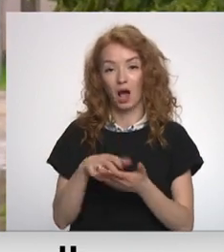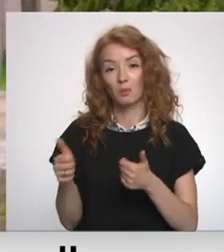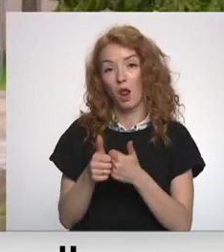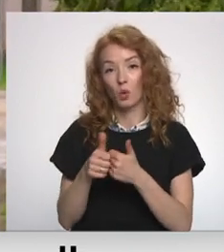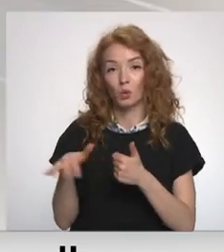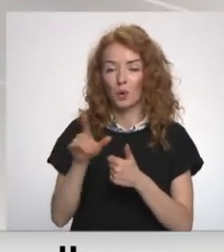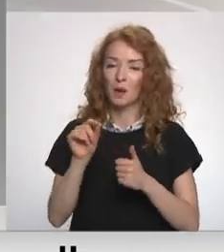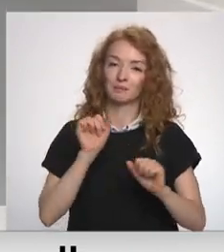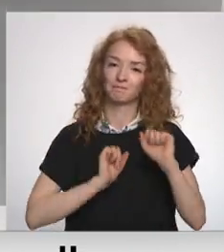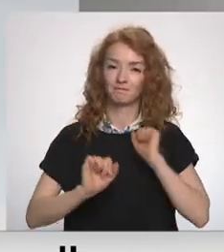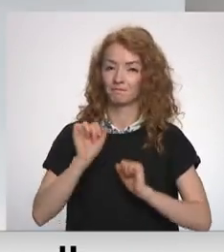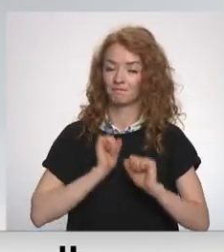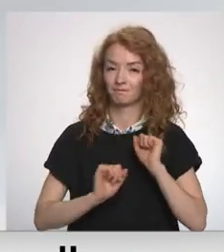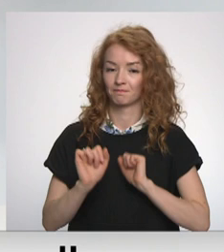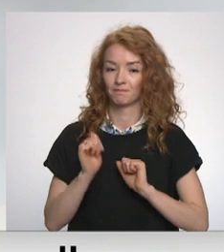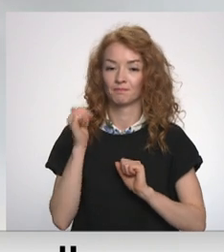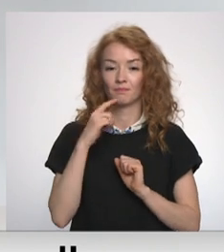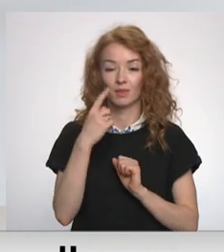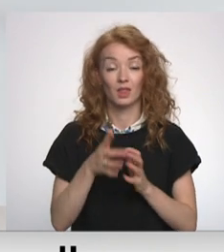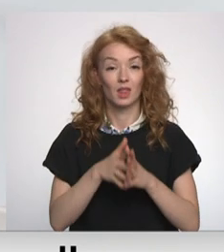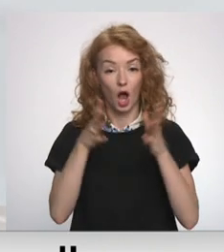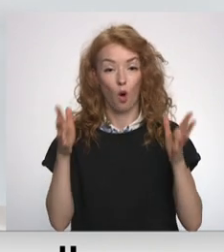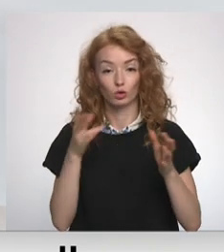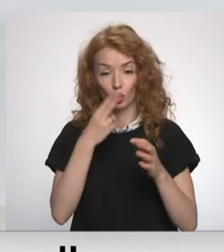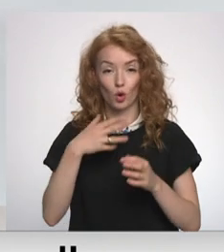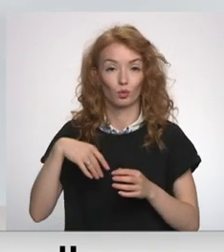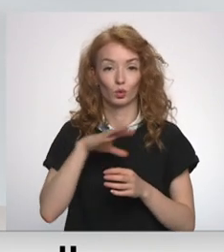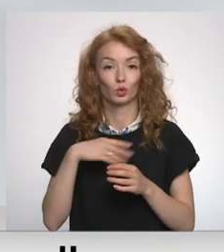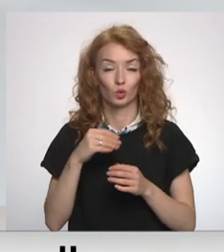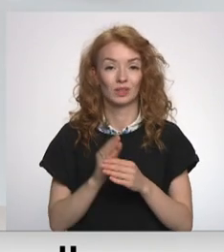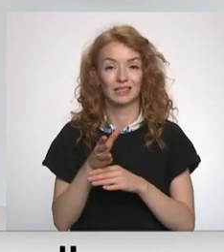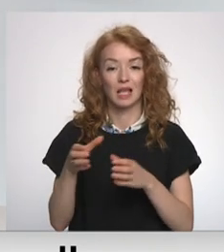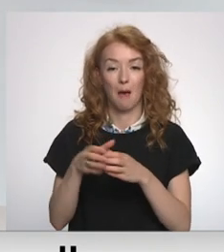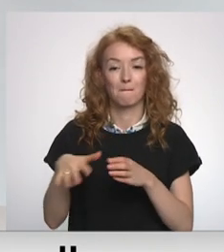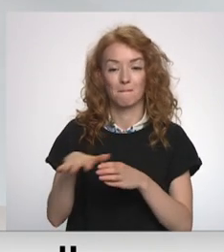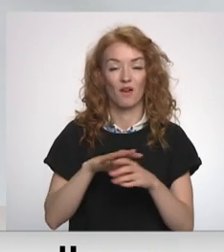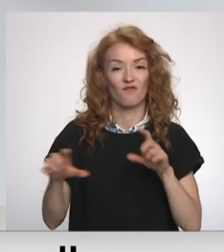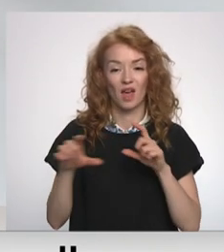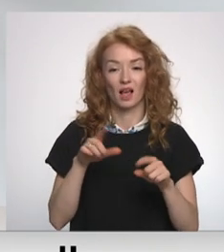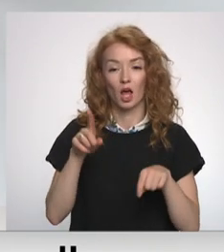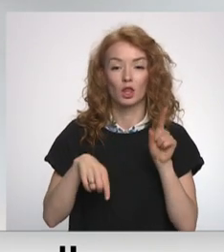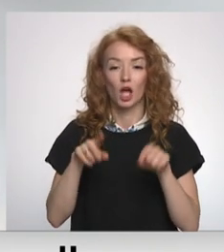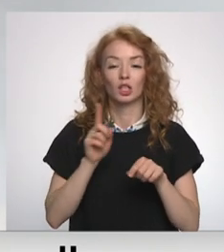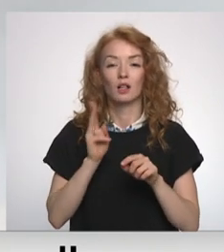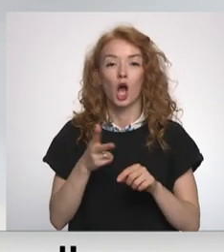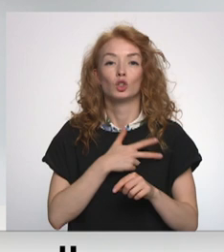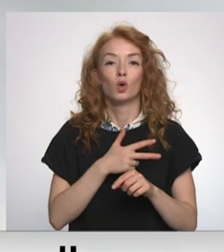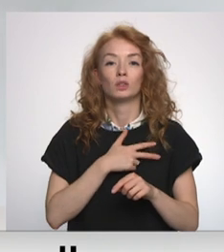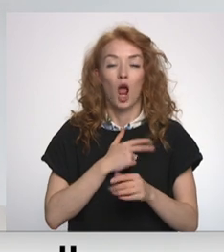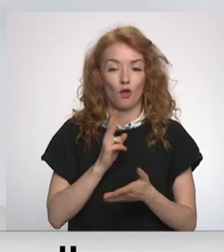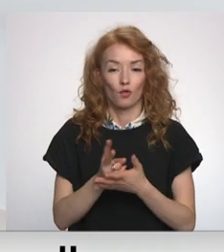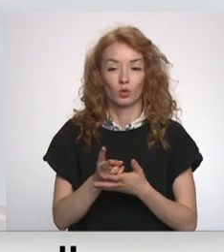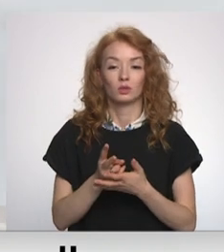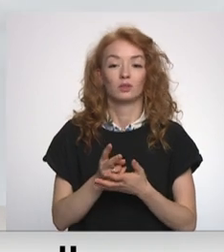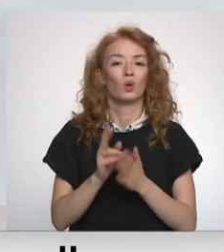ietur nogaidošu pozīciju. Daudzi no mūsu ciema veikaliņiem dažreiz pilda tāda sociāla funkcija, ka nu nevar